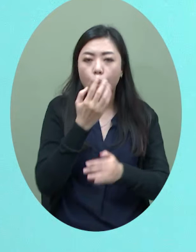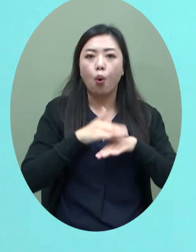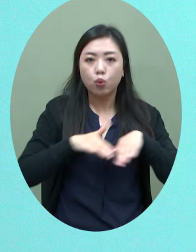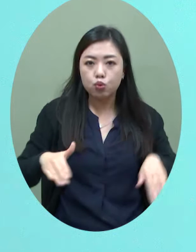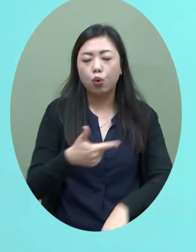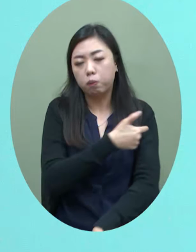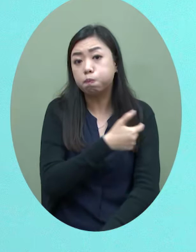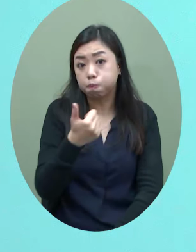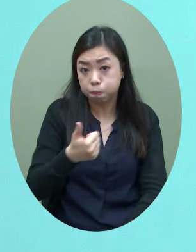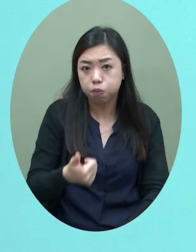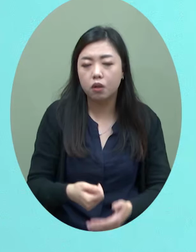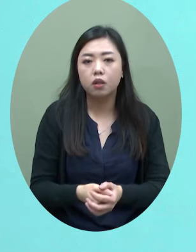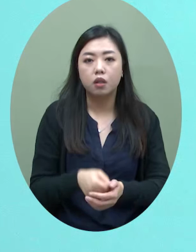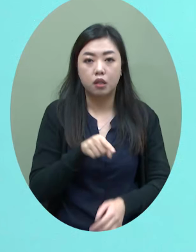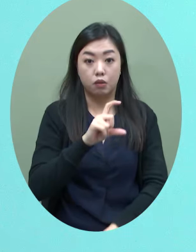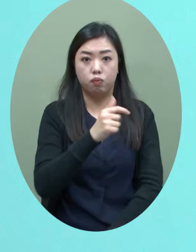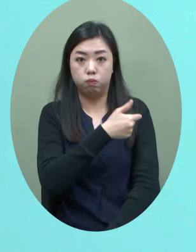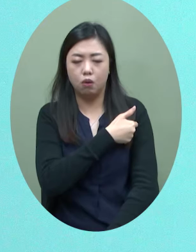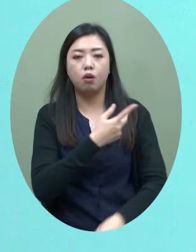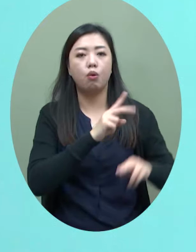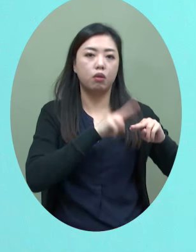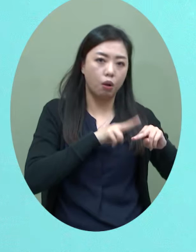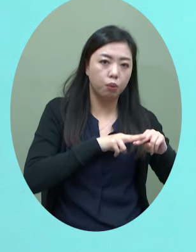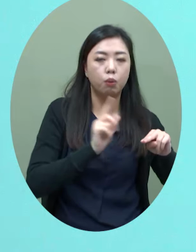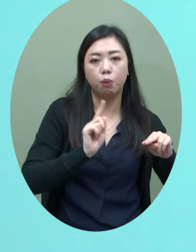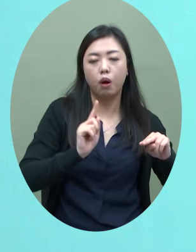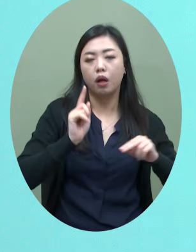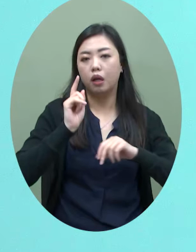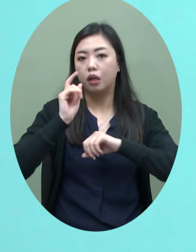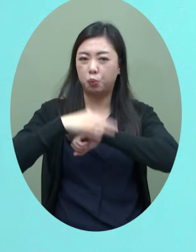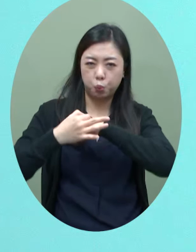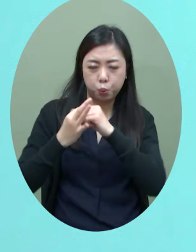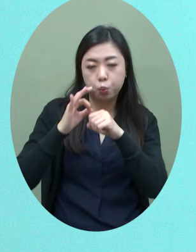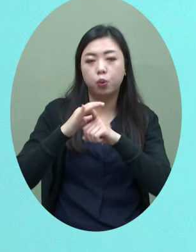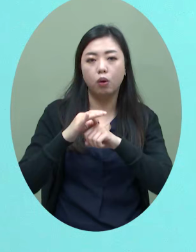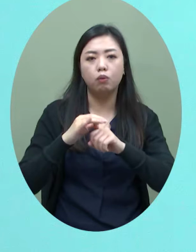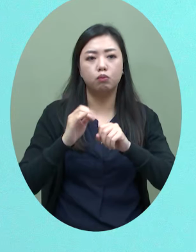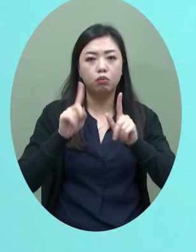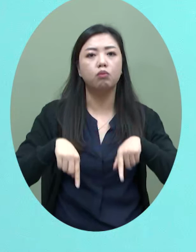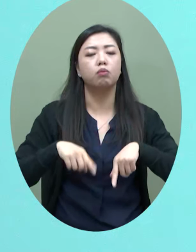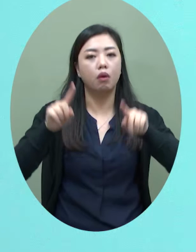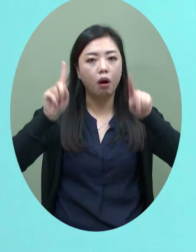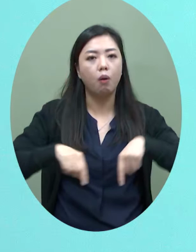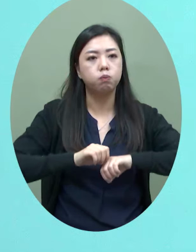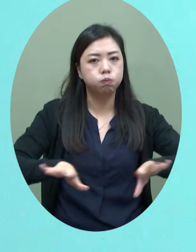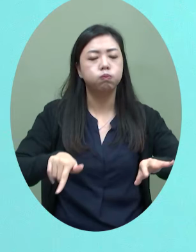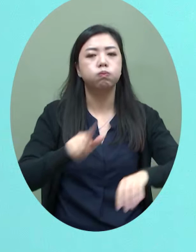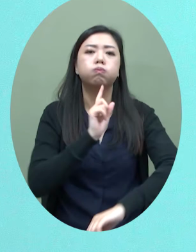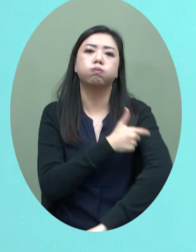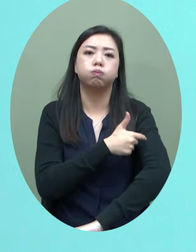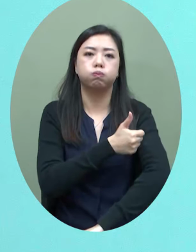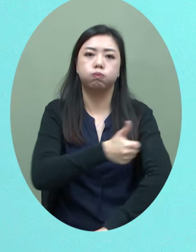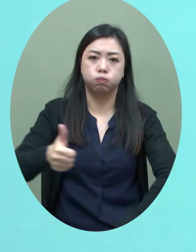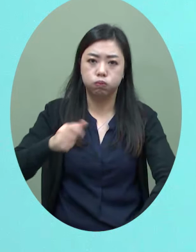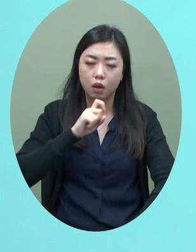使用，而這些疫苗也都在內地和世界很多地方是廣泛地在用的，我想